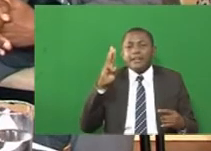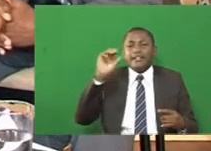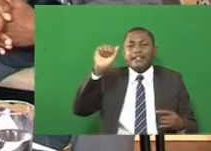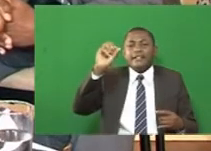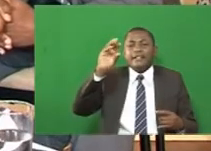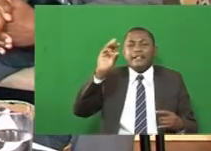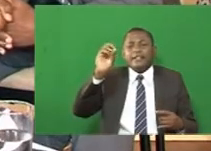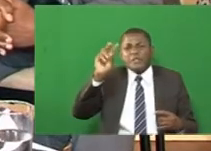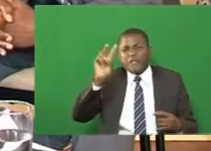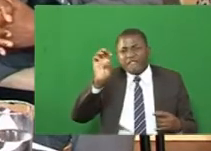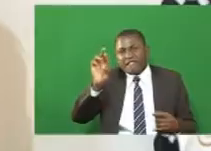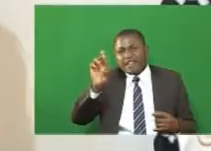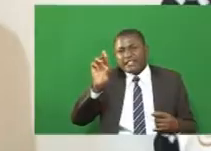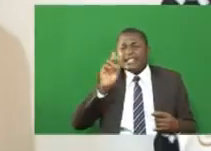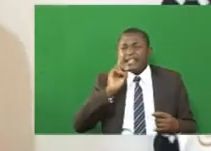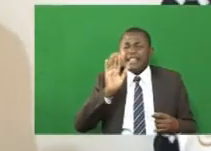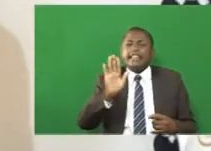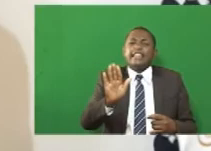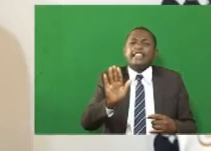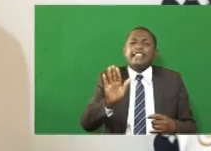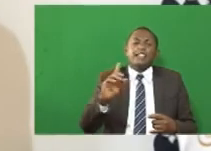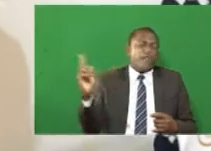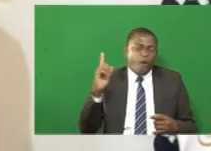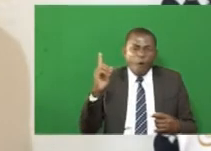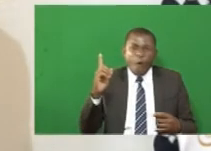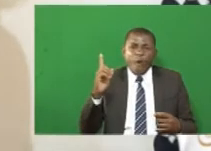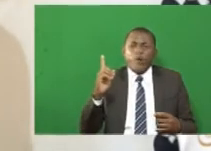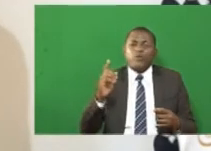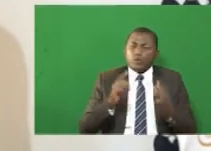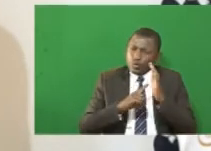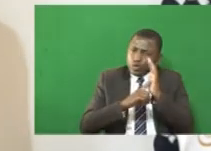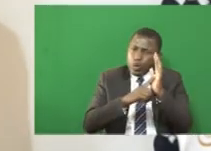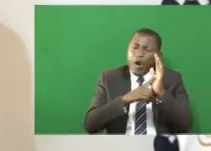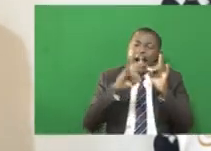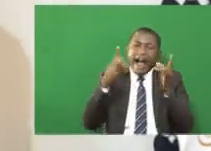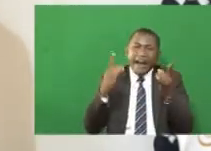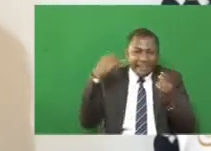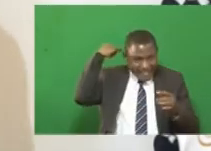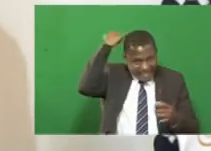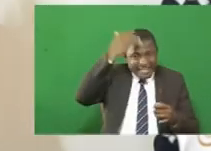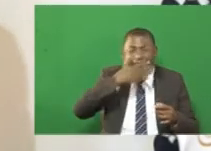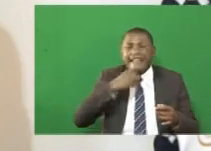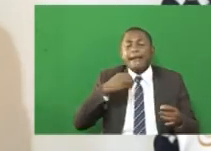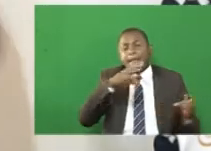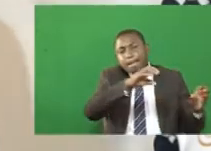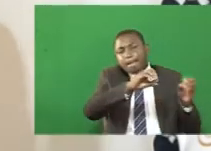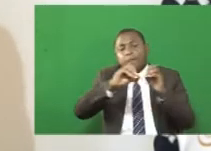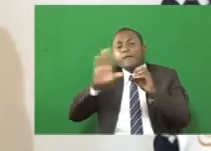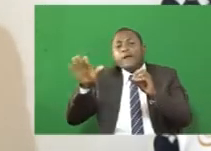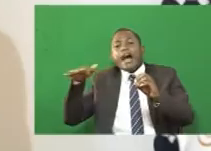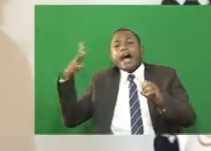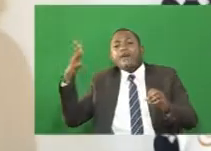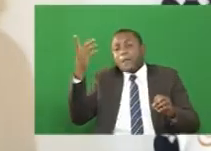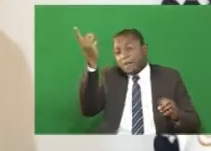Ndatana ngura matangira ya yai nonge zera kubuda kwa wakaita mu Egypt. Right. Ne kuburiswa kuchaitwa vanenge